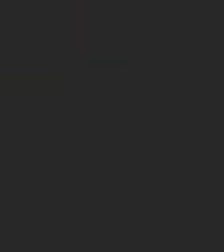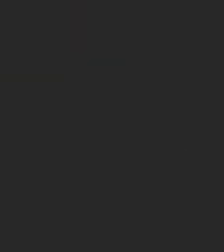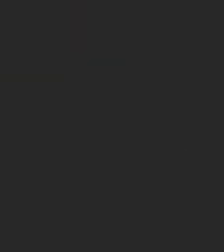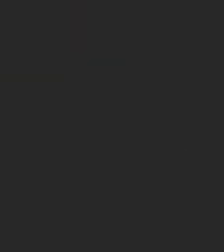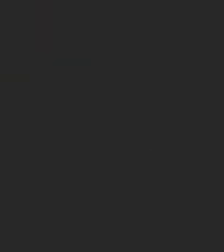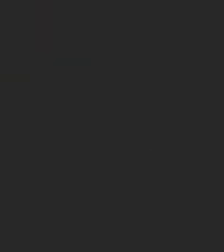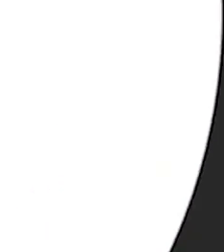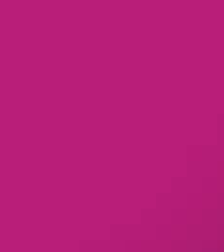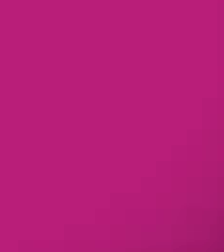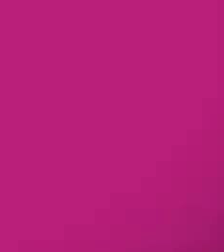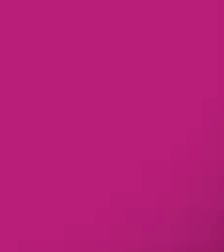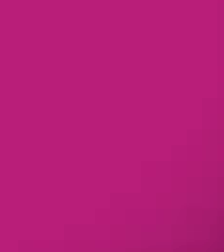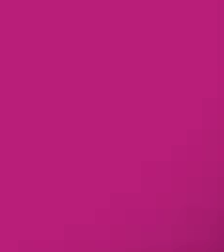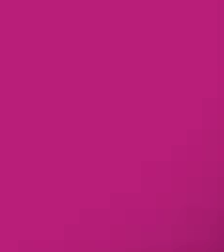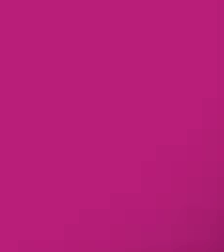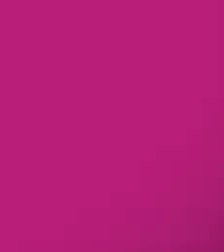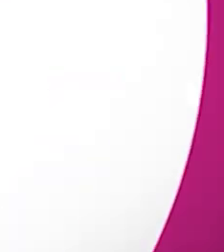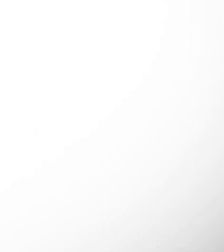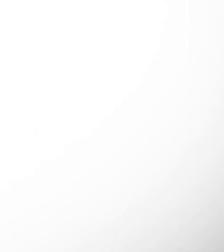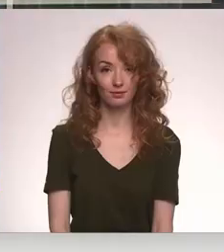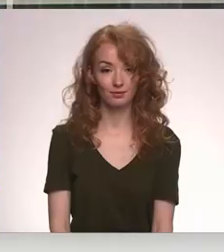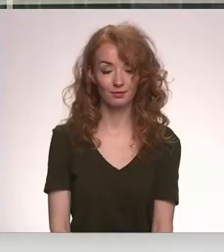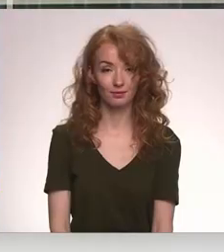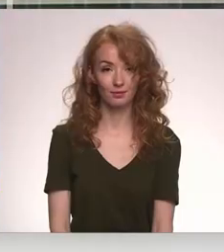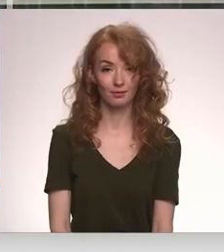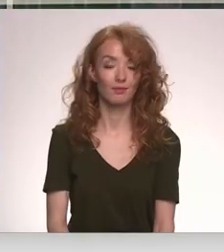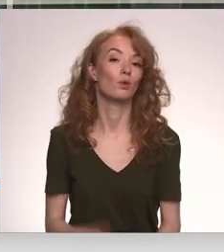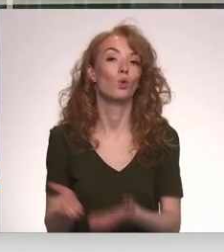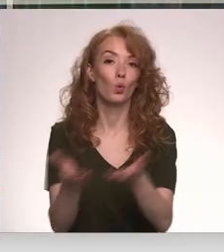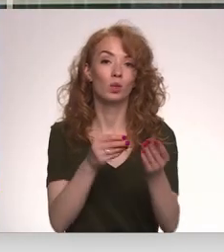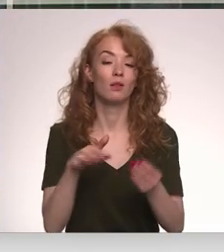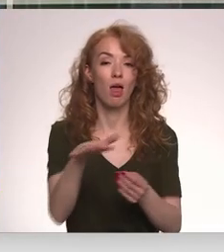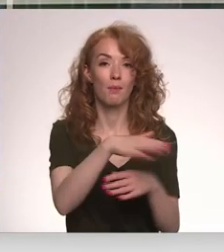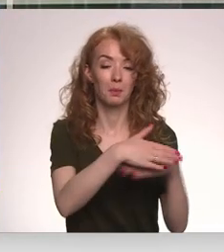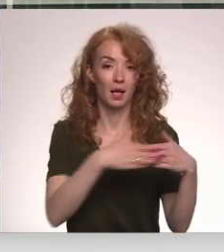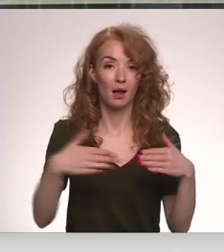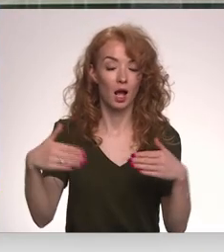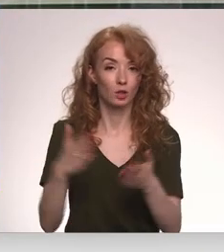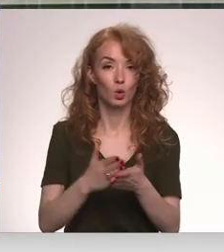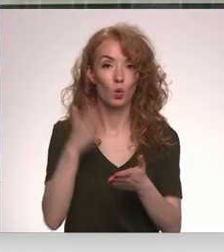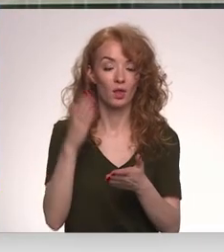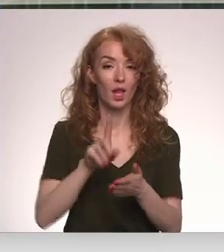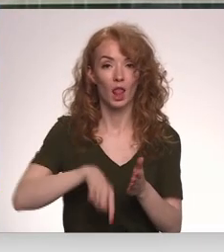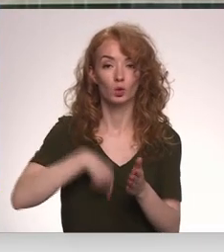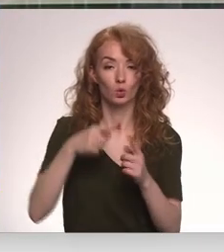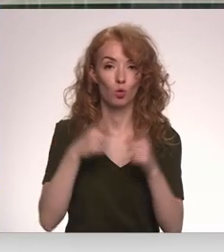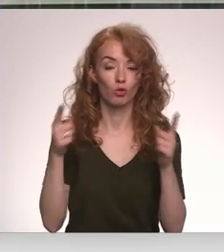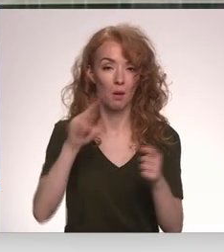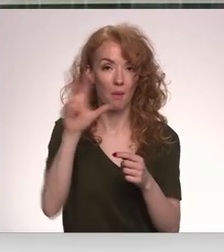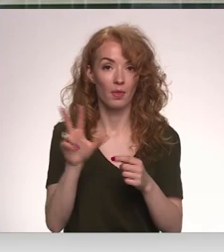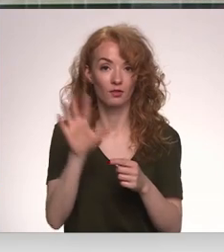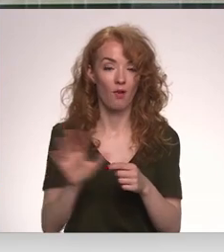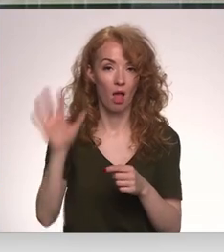Re, viss ēters ir te! Kurzemes piekrastē norit viens no ilgstošākajiem Baltijas